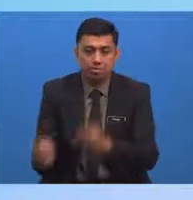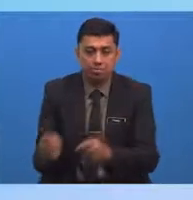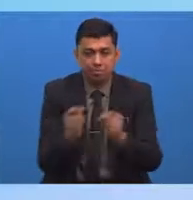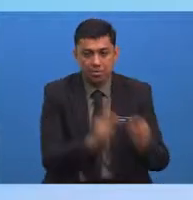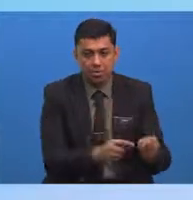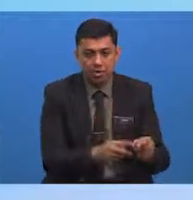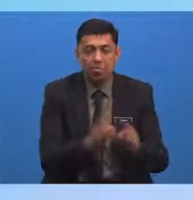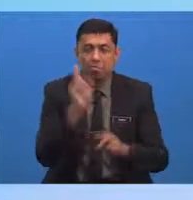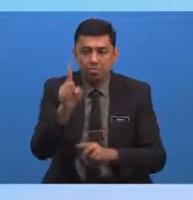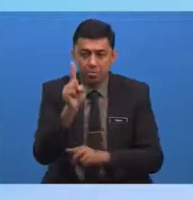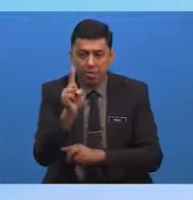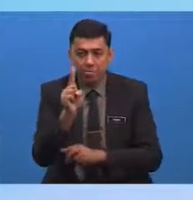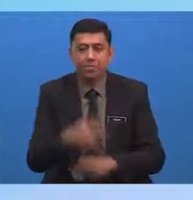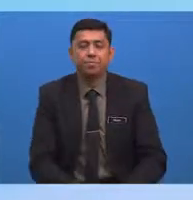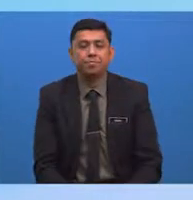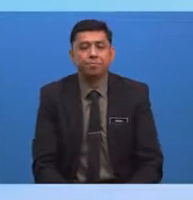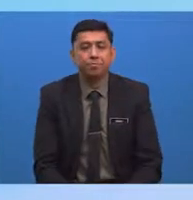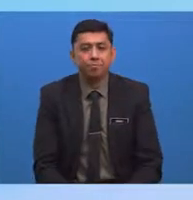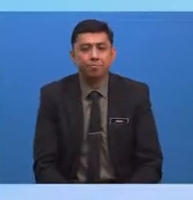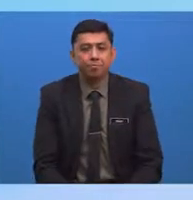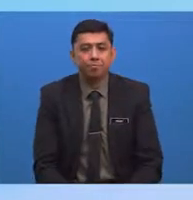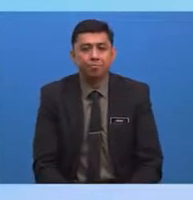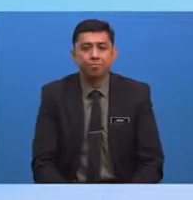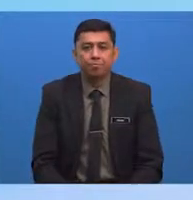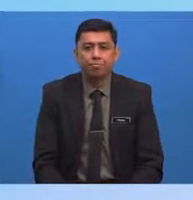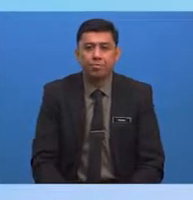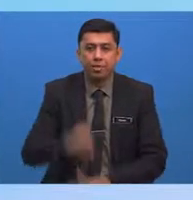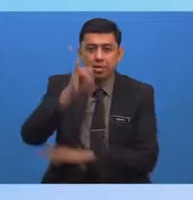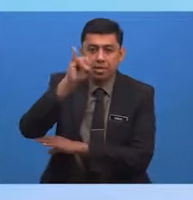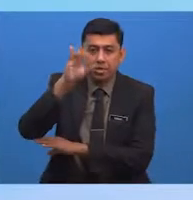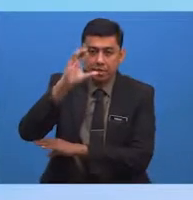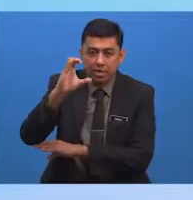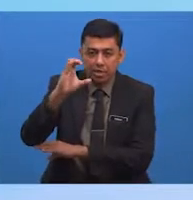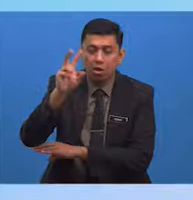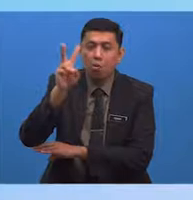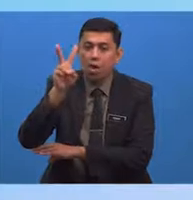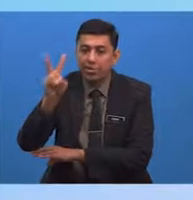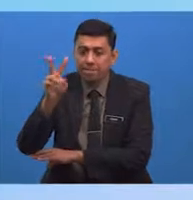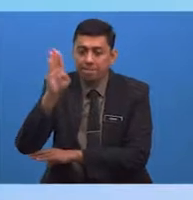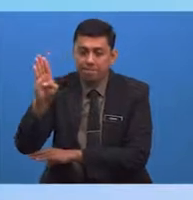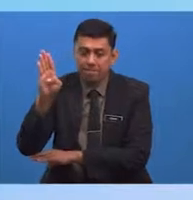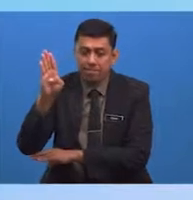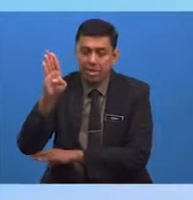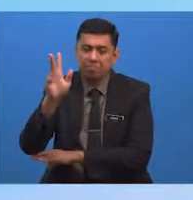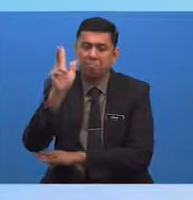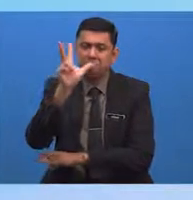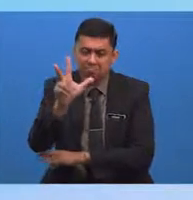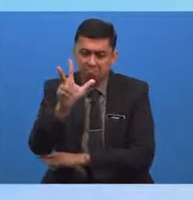Lundu. Ketiga, Charles Viner Brooke dilantik menjadi Raja Putih Sarawak